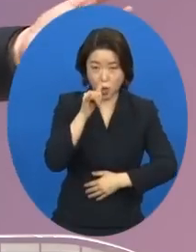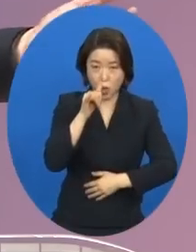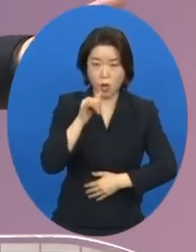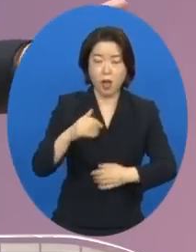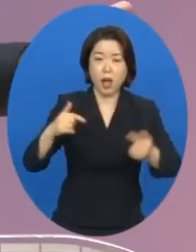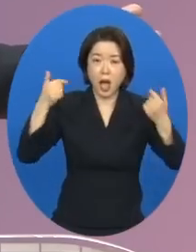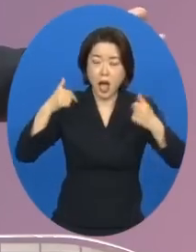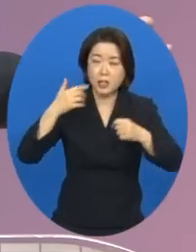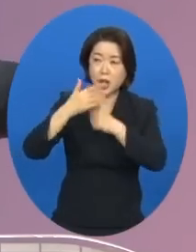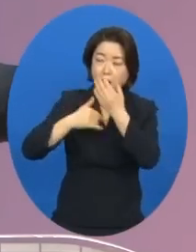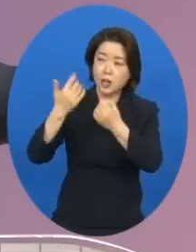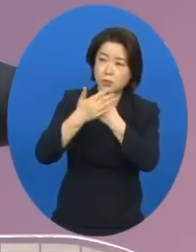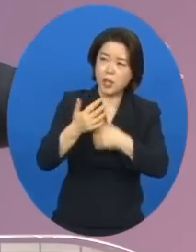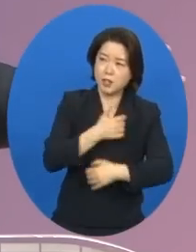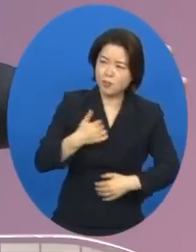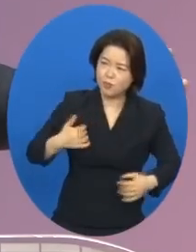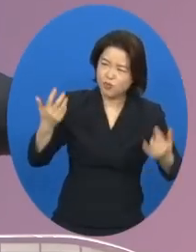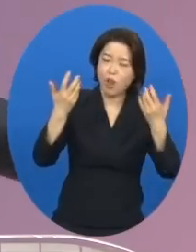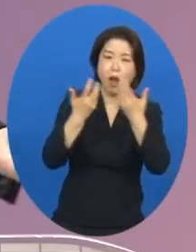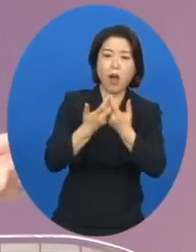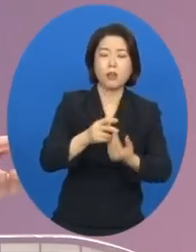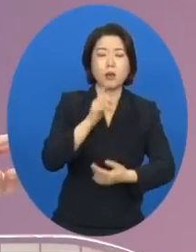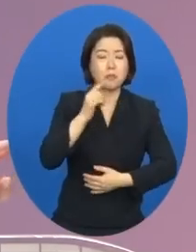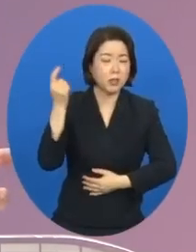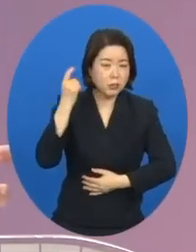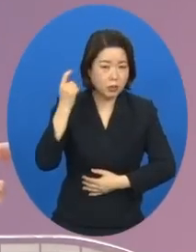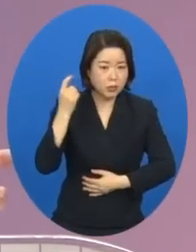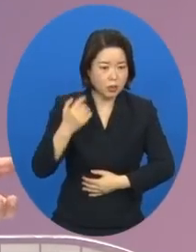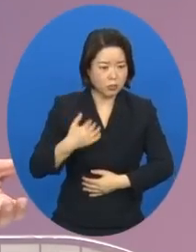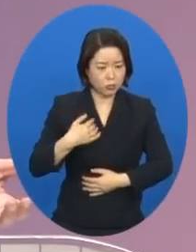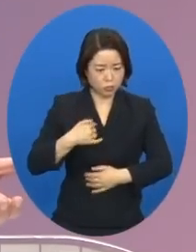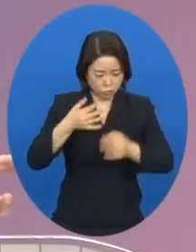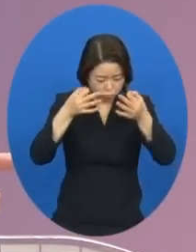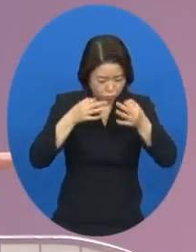늘 하나님의 은혜는 풍성하다는데 왜 내 삶은 이렇게